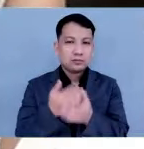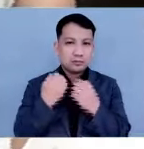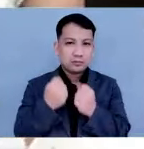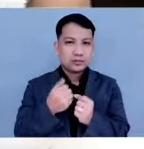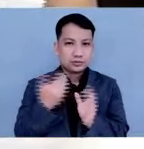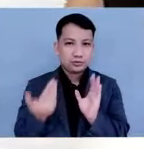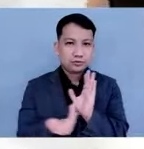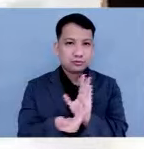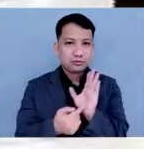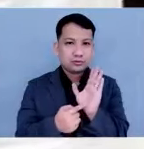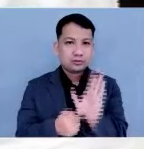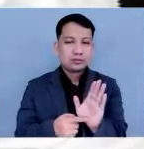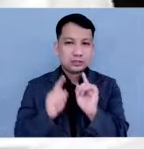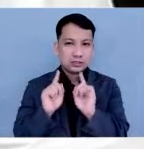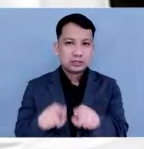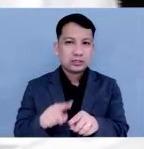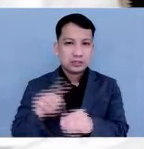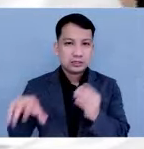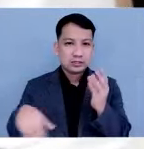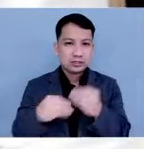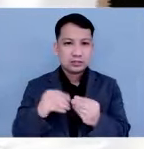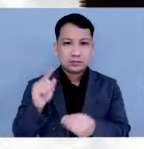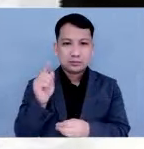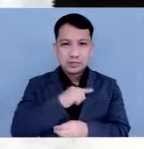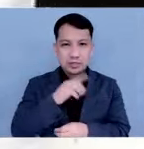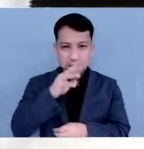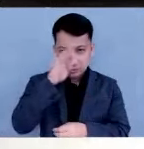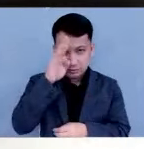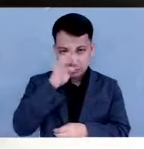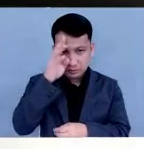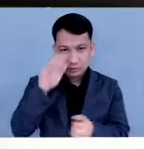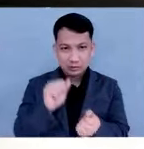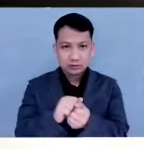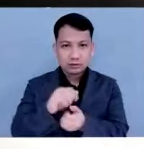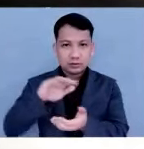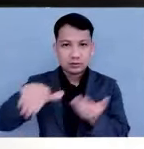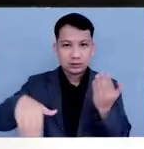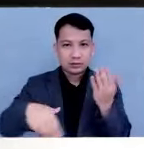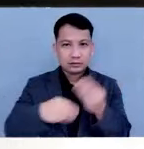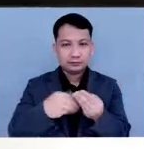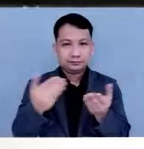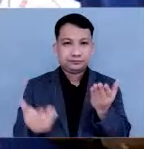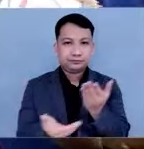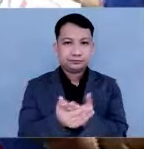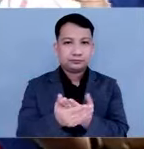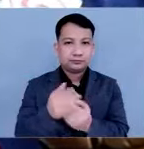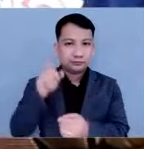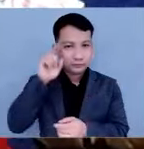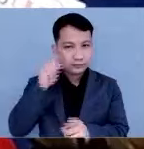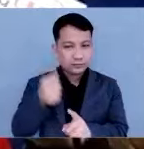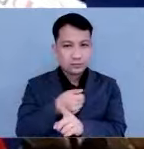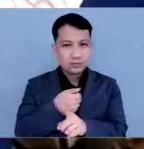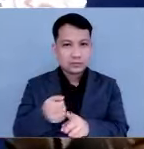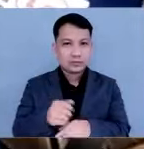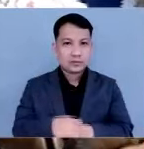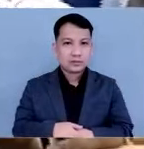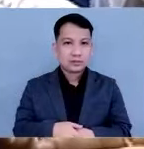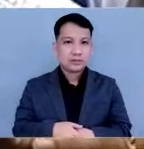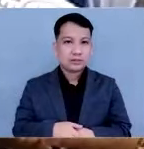Sagot naman ang kampo ni Kibuloy, peke at gawa-gawa lang ang mga dagdag na allegasyon ng sexual abuse. Hindi totoo yan.